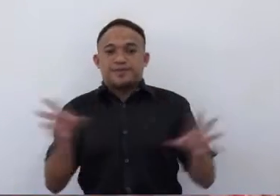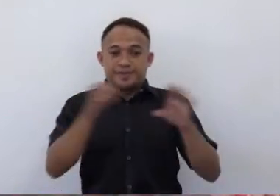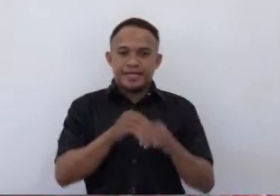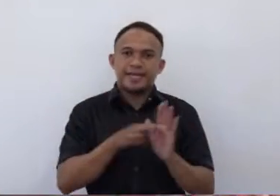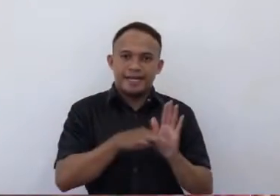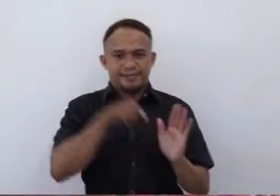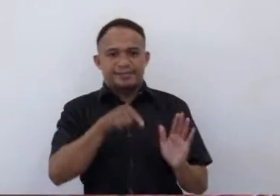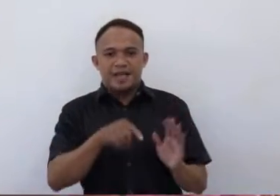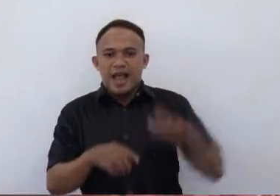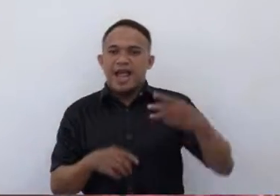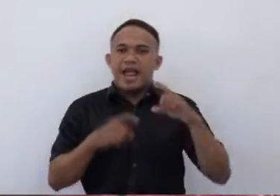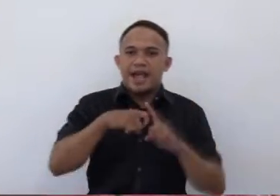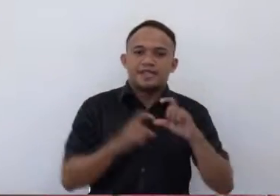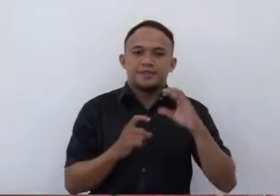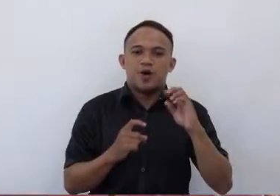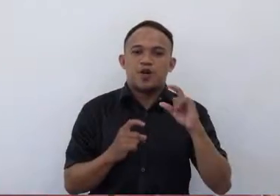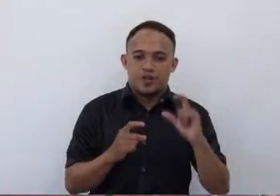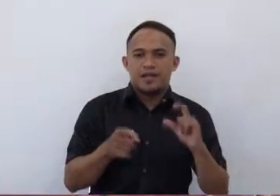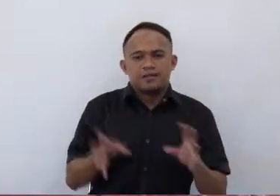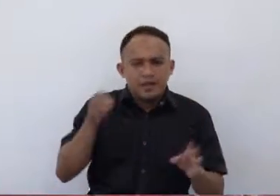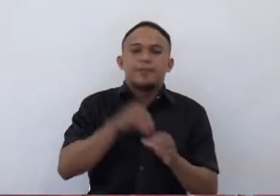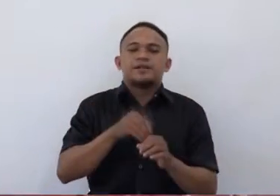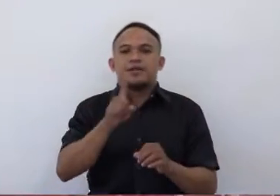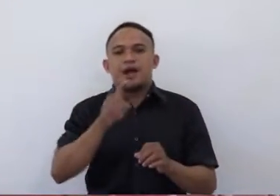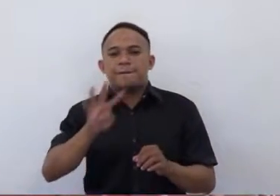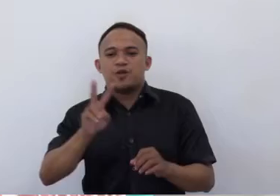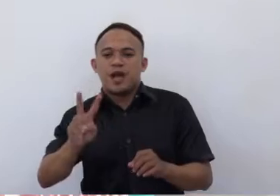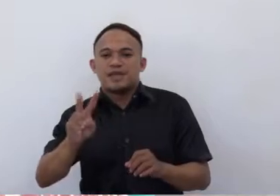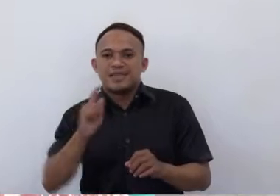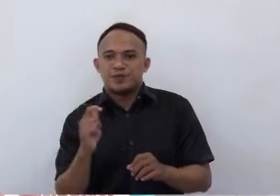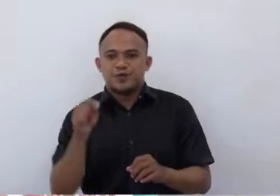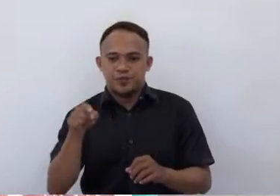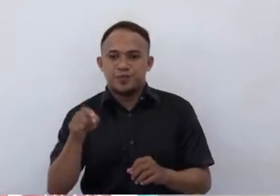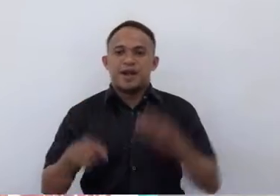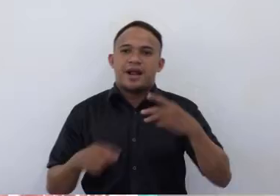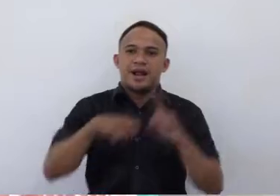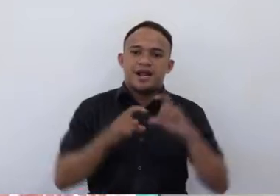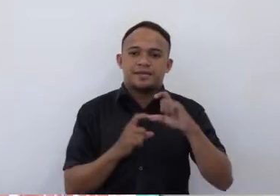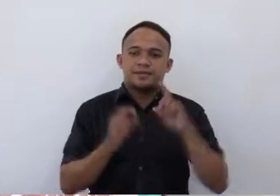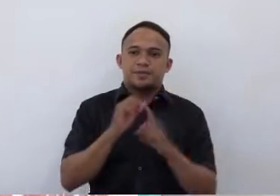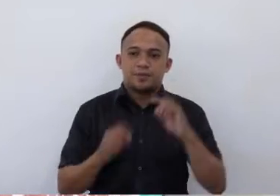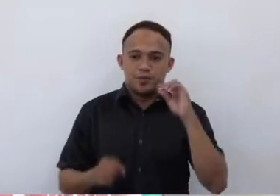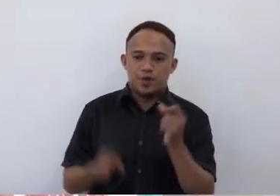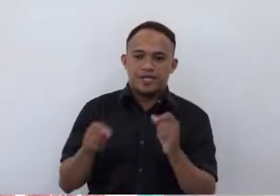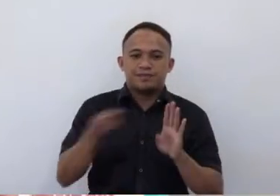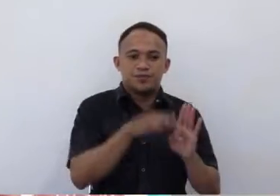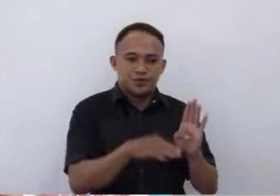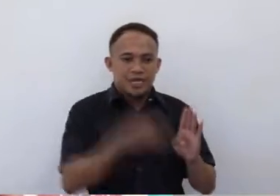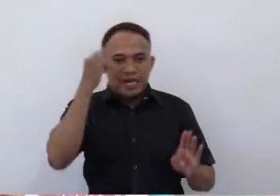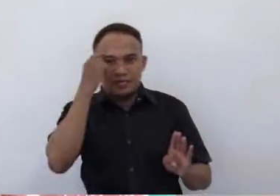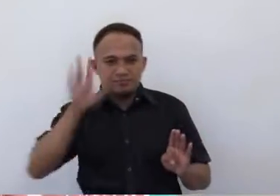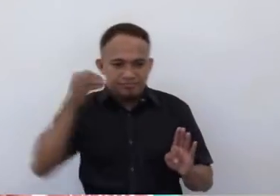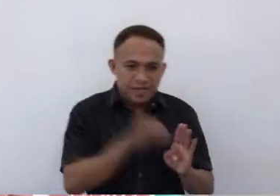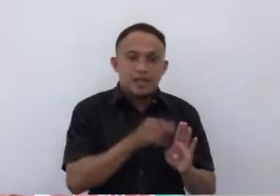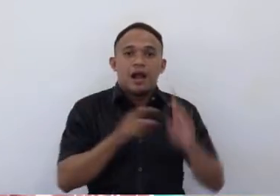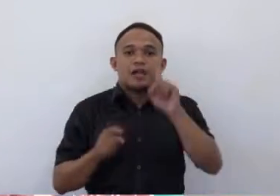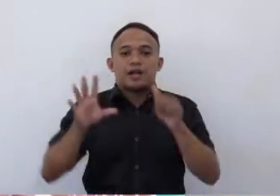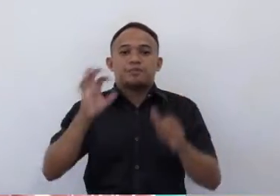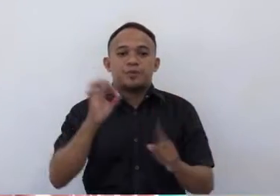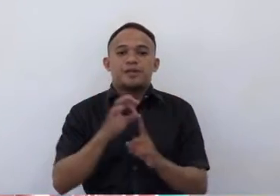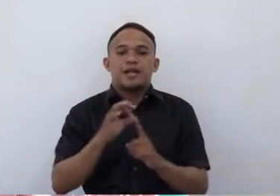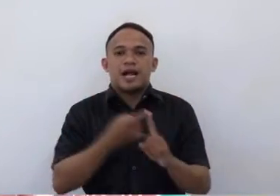kualitas benih porang yang ditanam oleh petani. Saya harapkan kepada Bapak Ibu sekalian